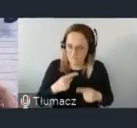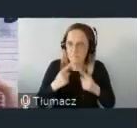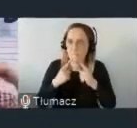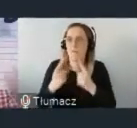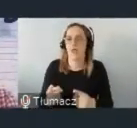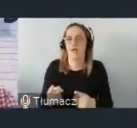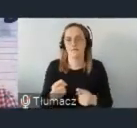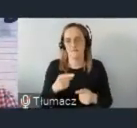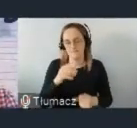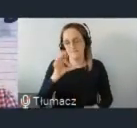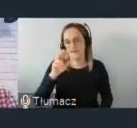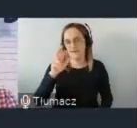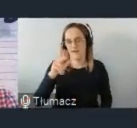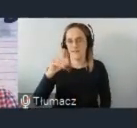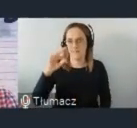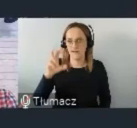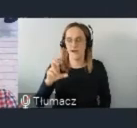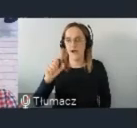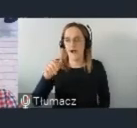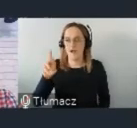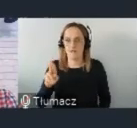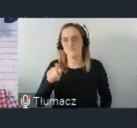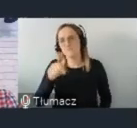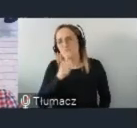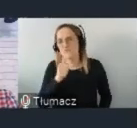Sketch AR do takich prób.